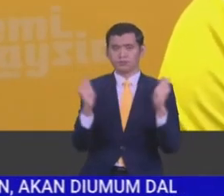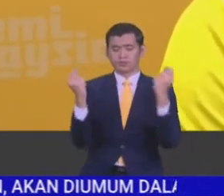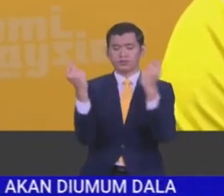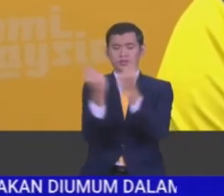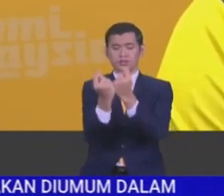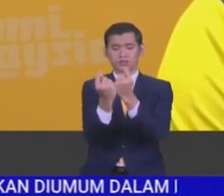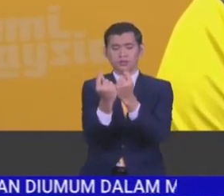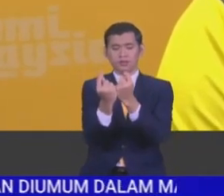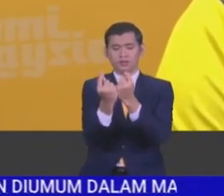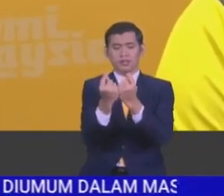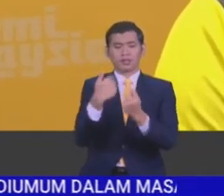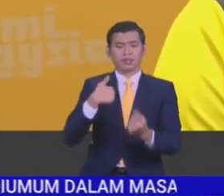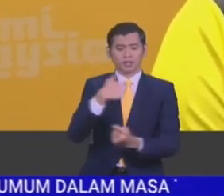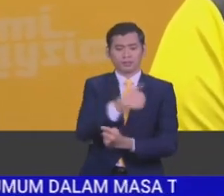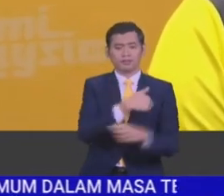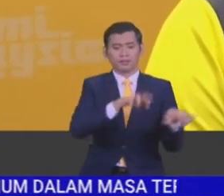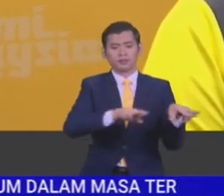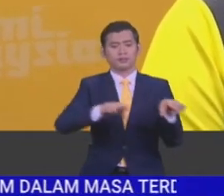in TG and Sabura team.